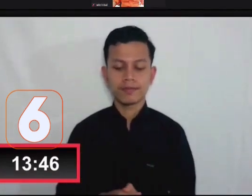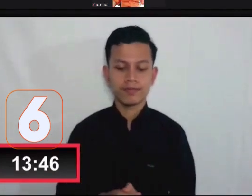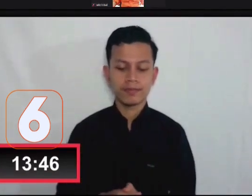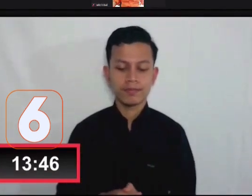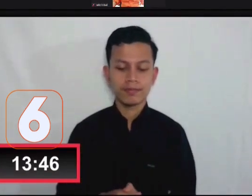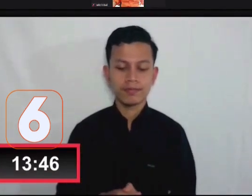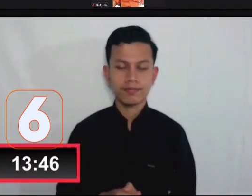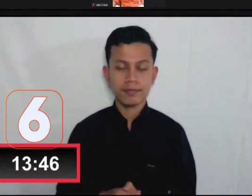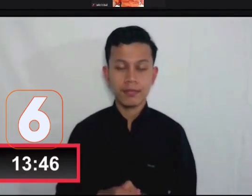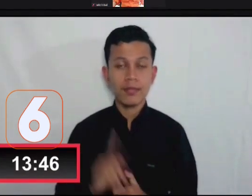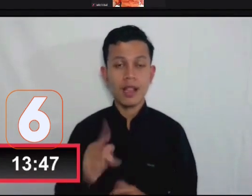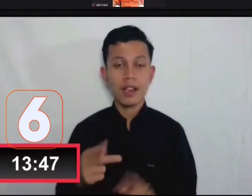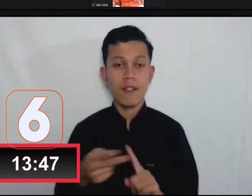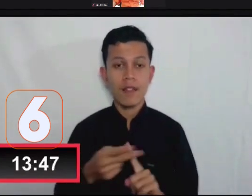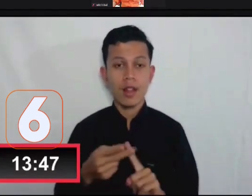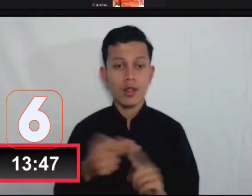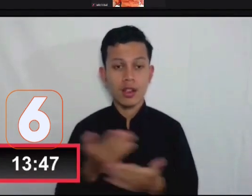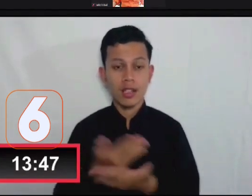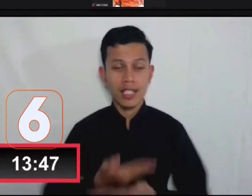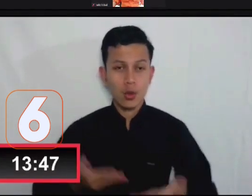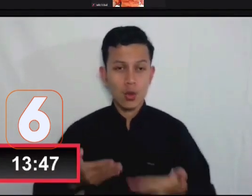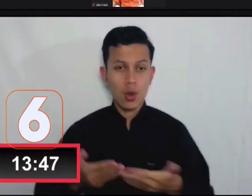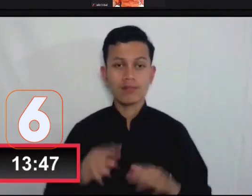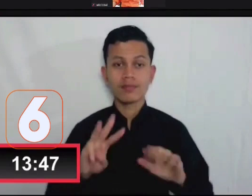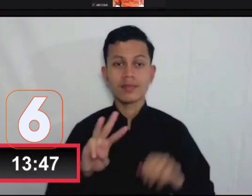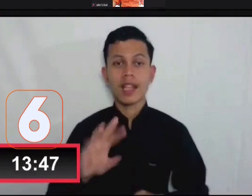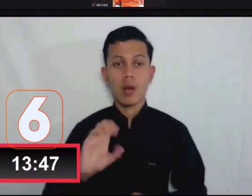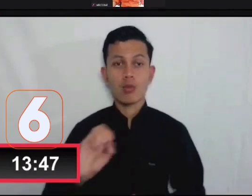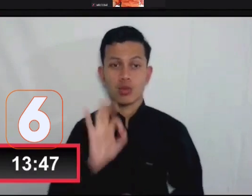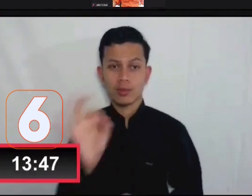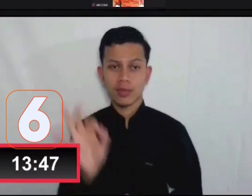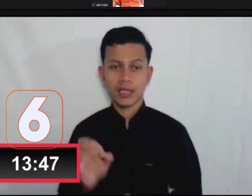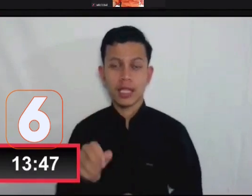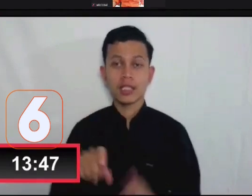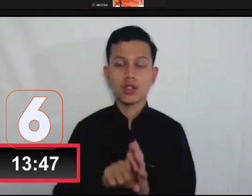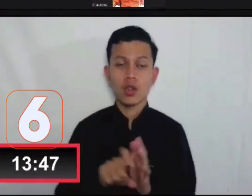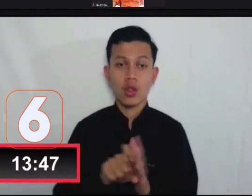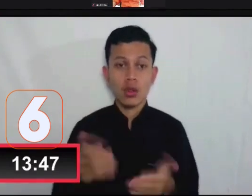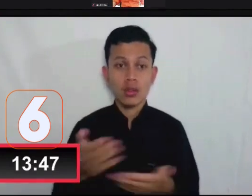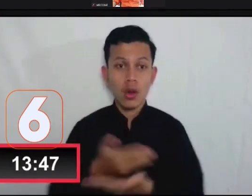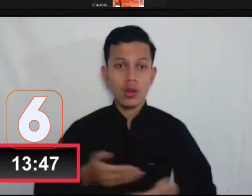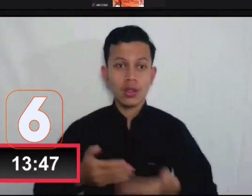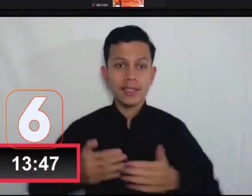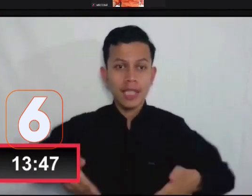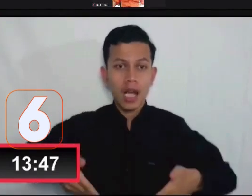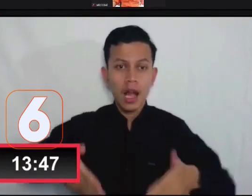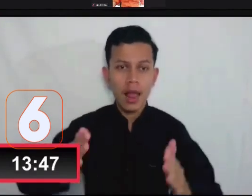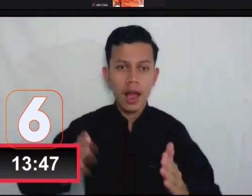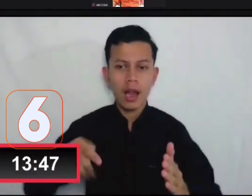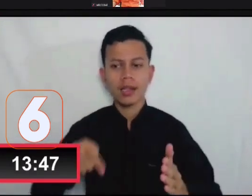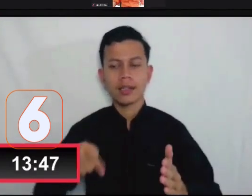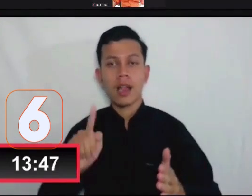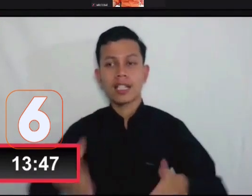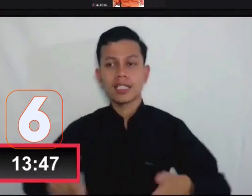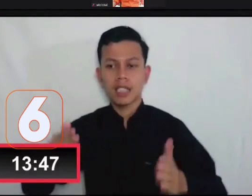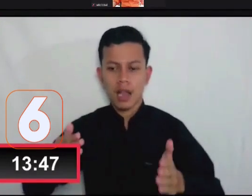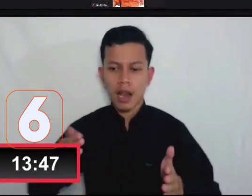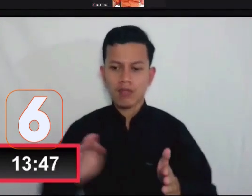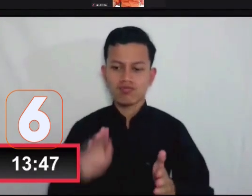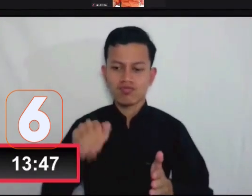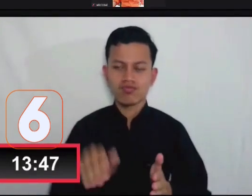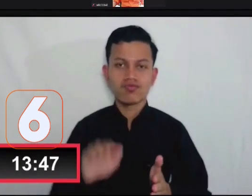yaitu sebesar 30% Hal ini terkait dengan kondisi jalan dan lingkungan sekitar ruang jalan yang mencakup jalan bergelombang atau rusak